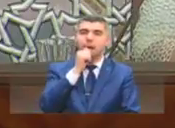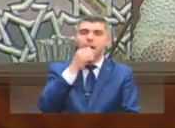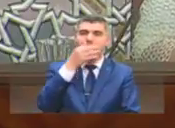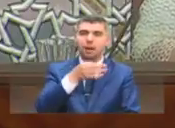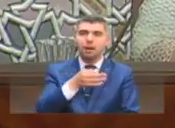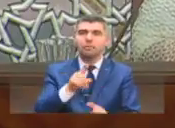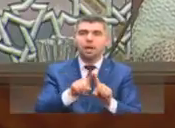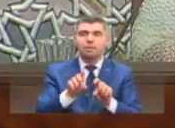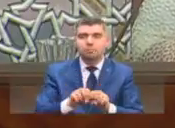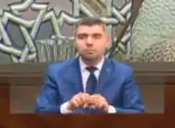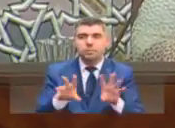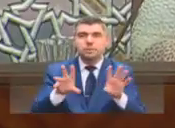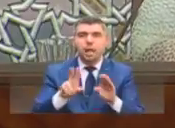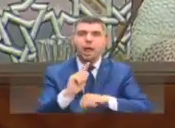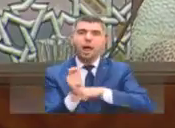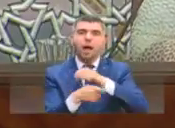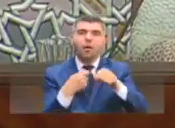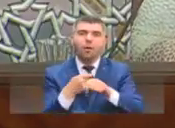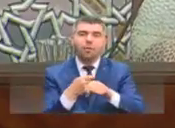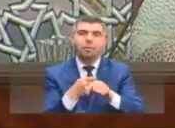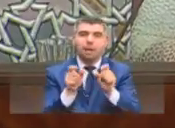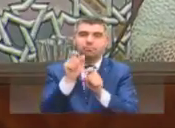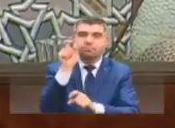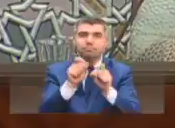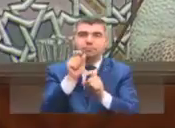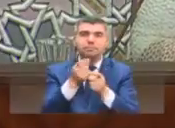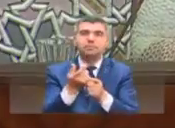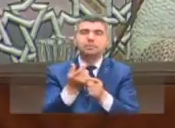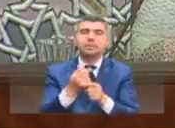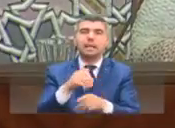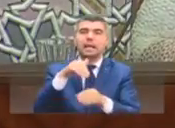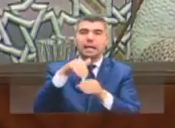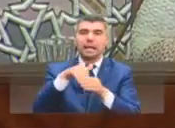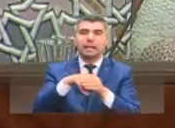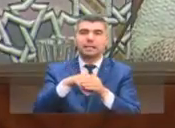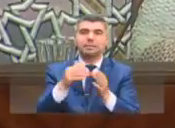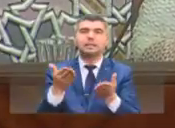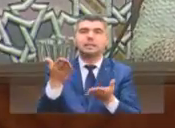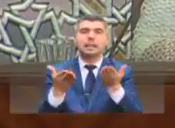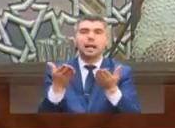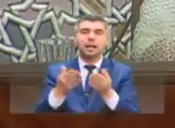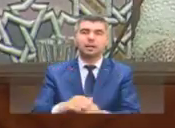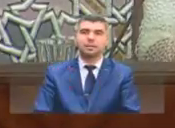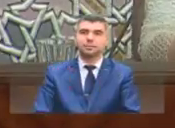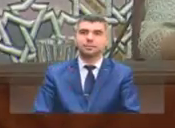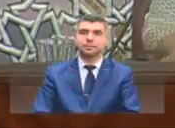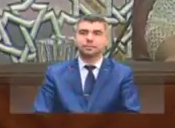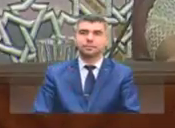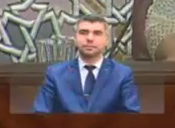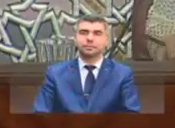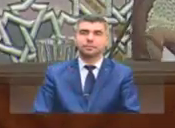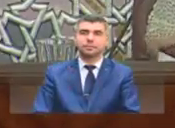لساكنة المناطق القروية للسيدات والسادة النواب المحترمين من فريق الاستقلالي للوحدة والتعادلية. تفضلوا